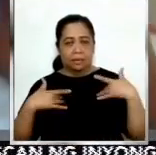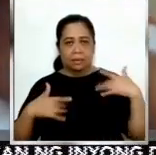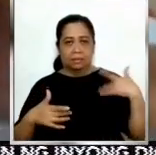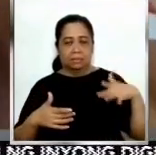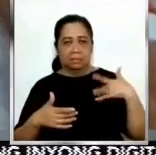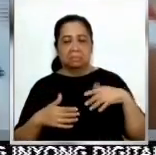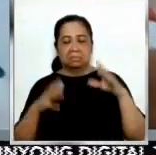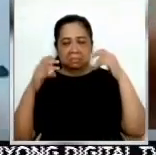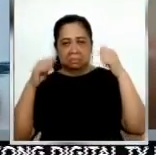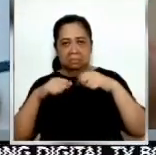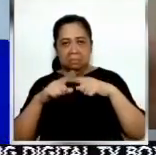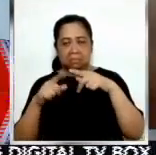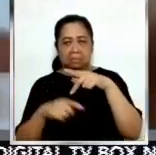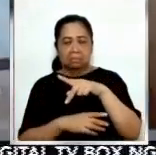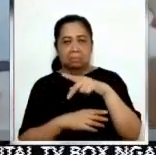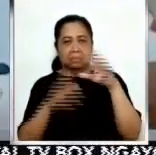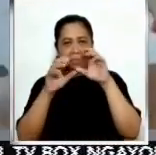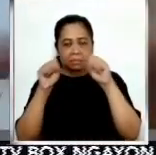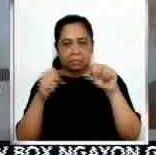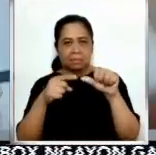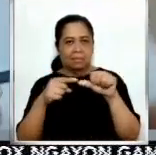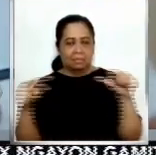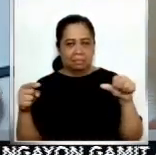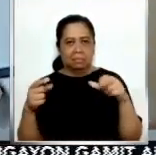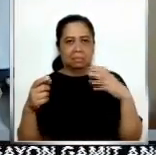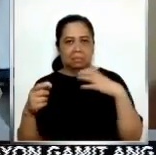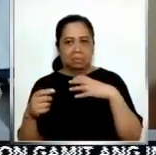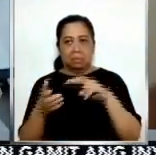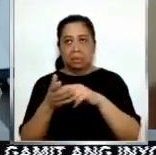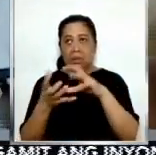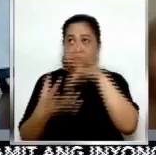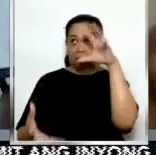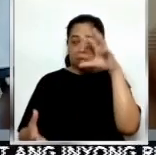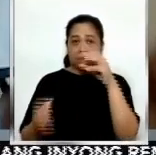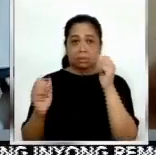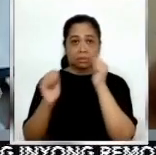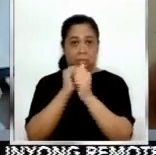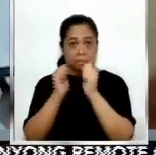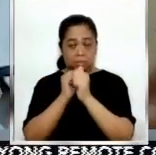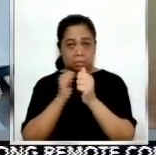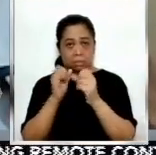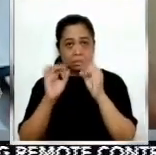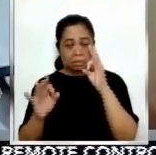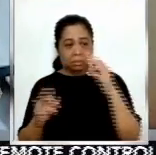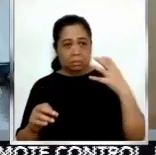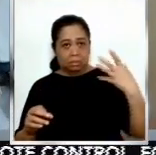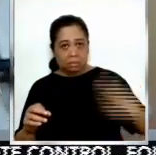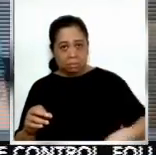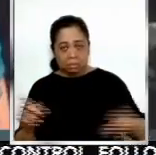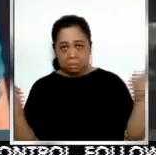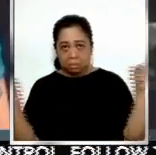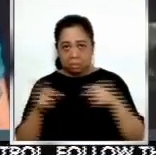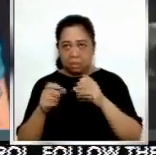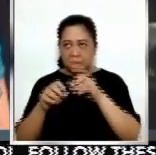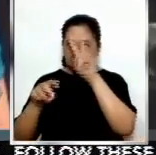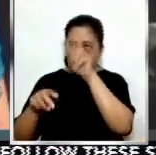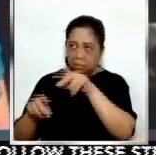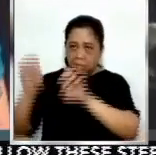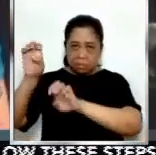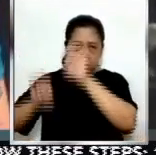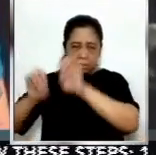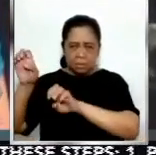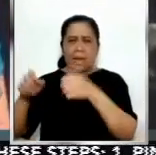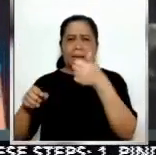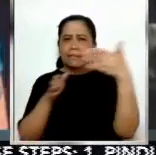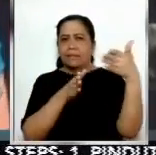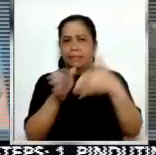Anti-Corruption Commission, hindi raw indikasyon na nangungurakot na ang opisyal kung lifestyle check lang ang pagbabatayan. May ibang paraan pa naman